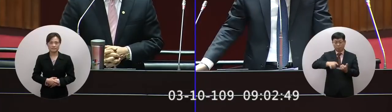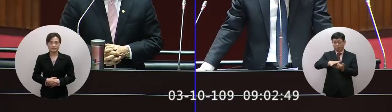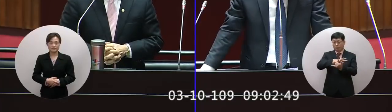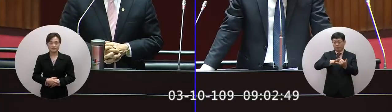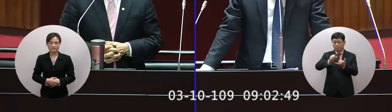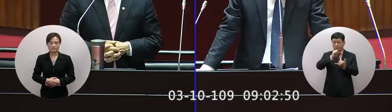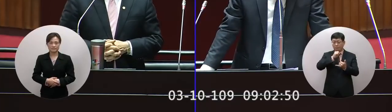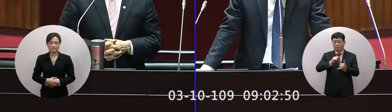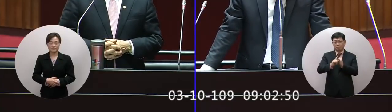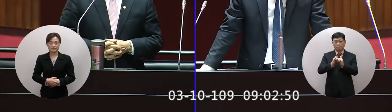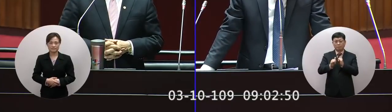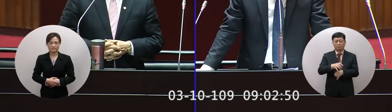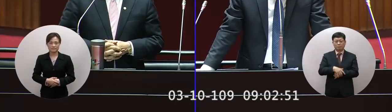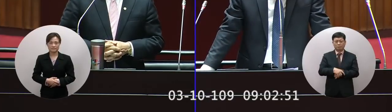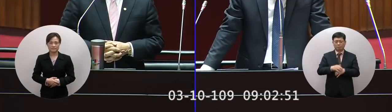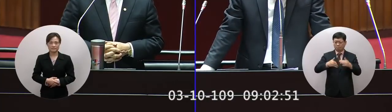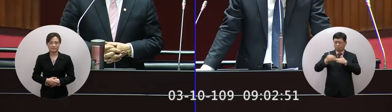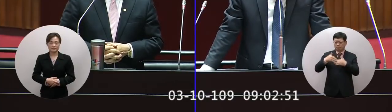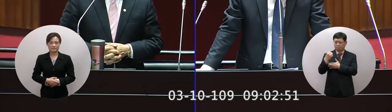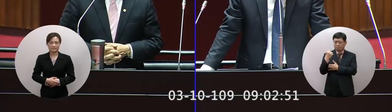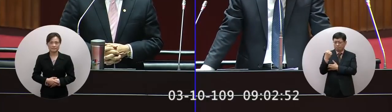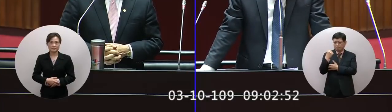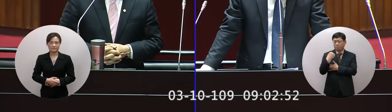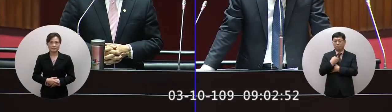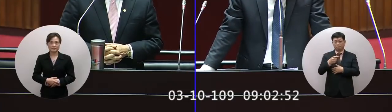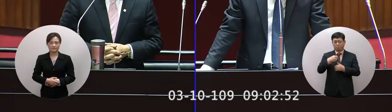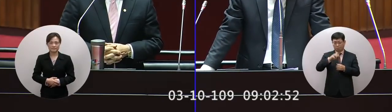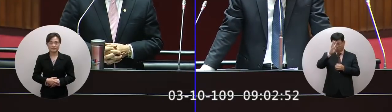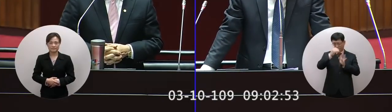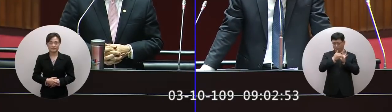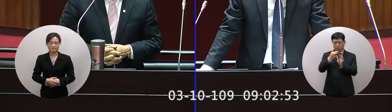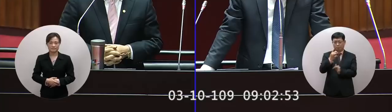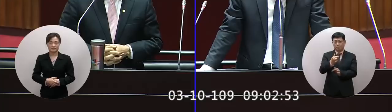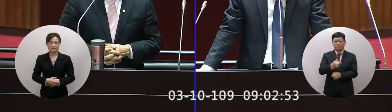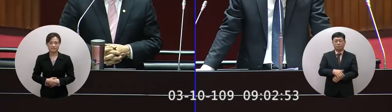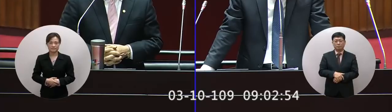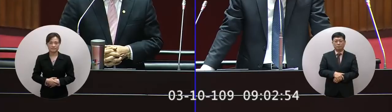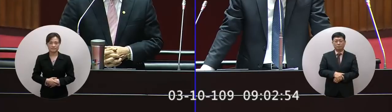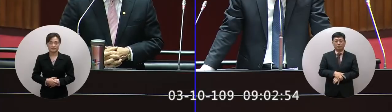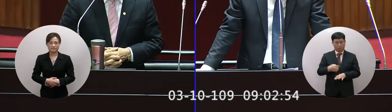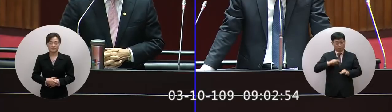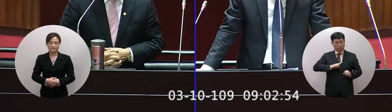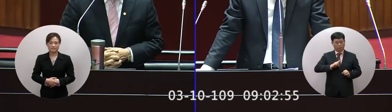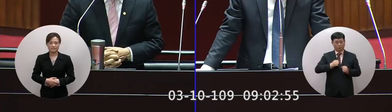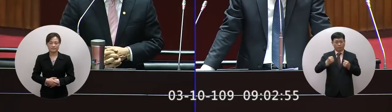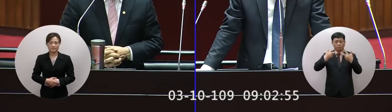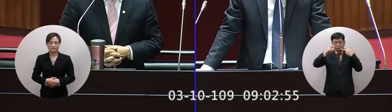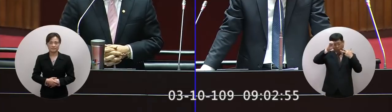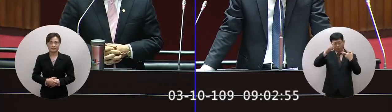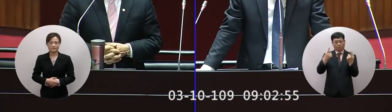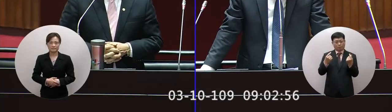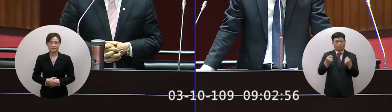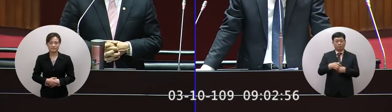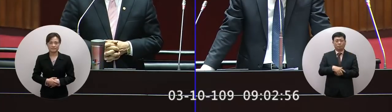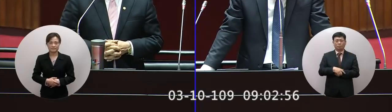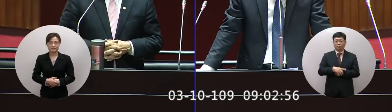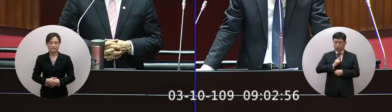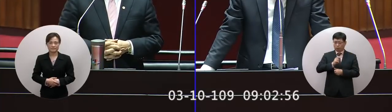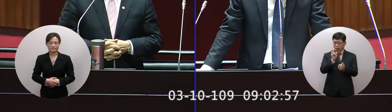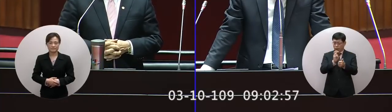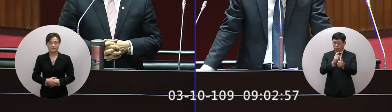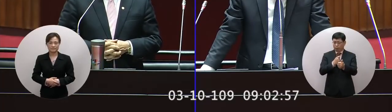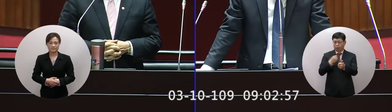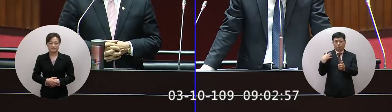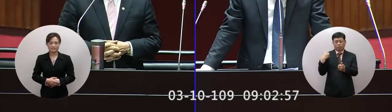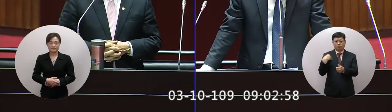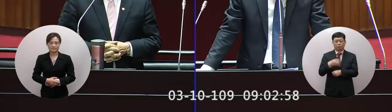台湾所有的国人，我们共同努力啊，把这个防疫做好啊。那作为在野党，我们当然还是一样站在监督的